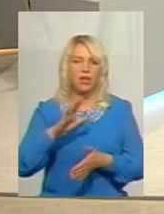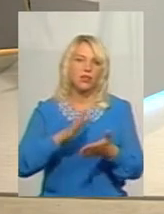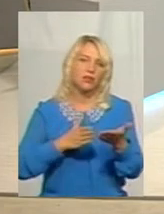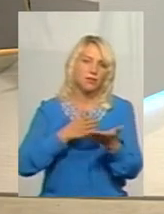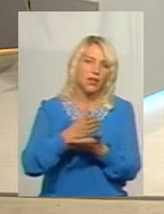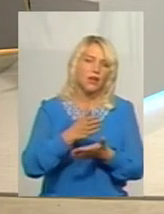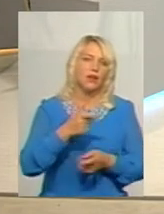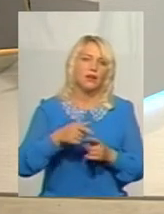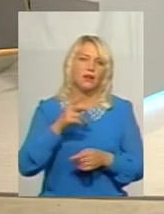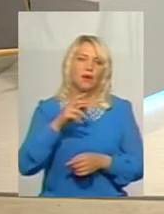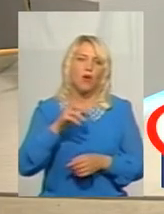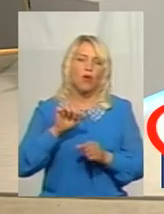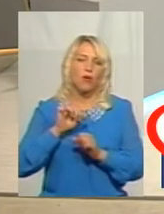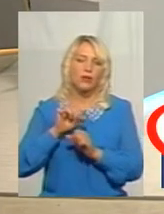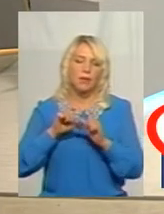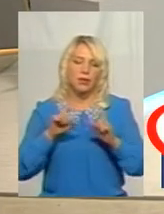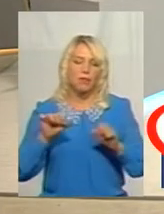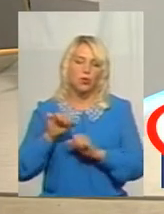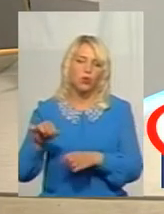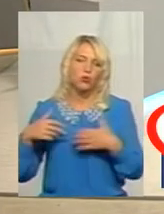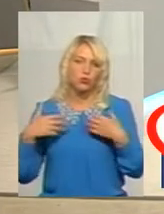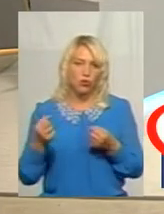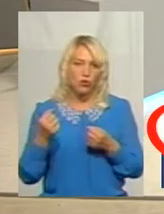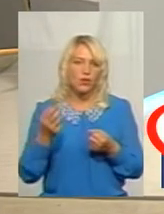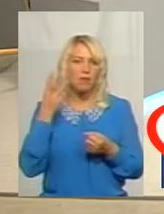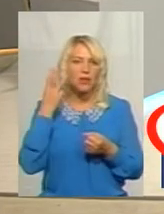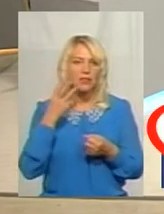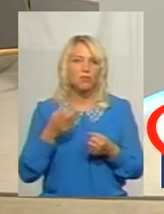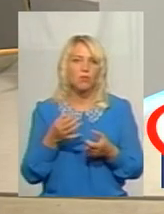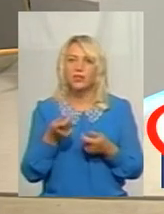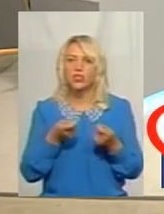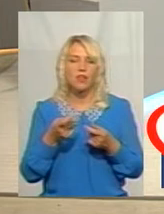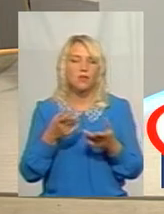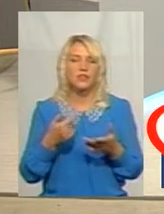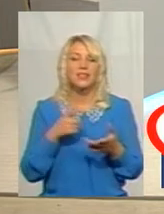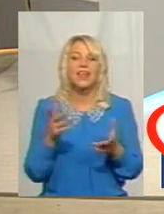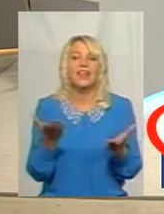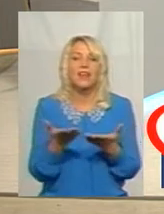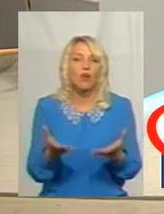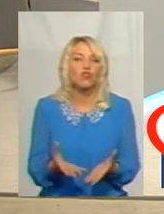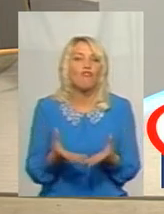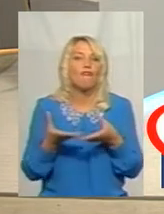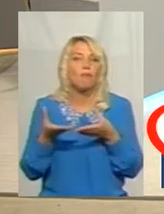охорони здоров'я Хмельницької облдержадміністрації. Через те якось вплинути на